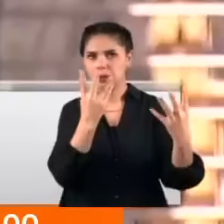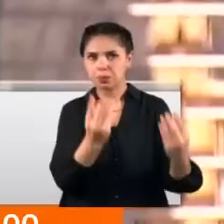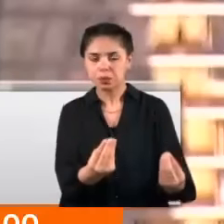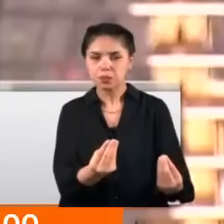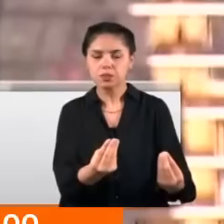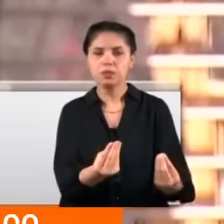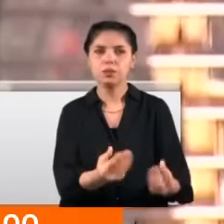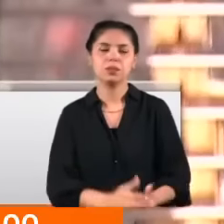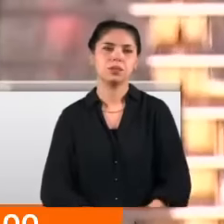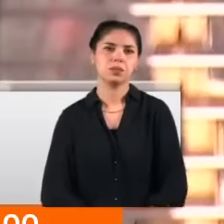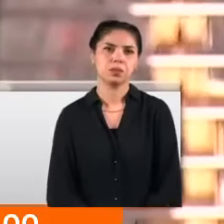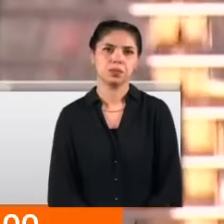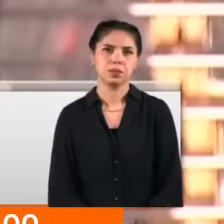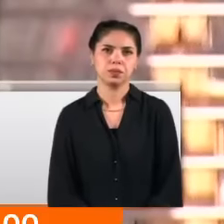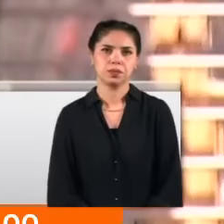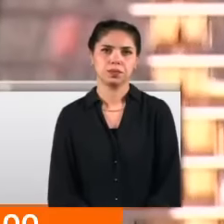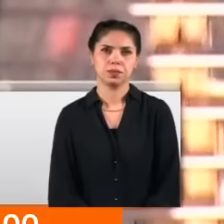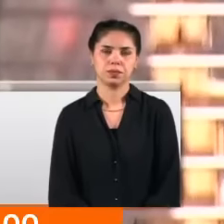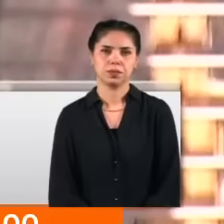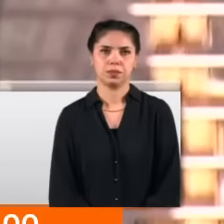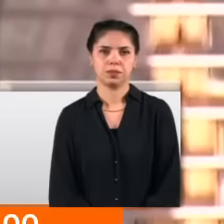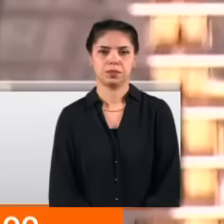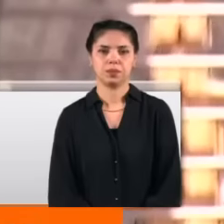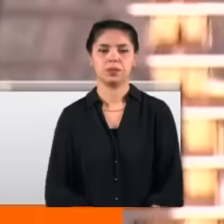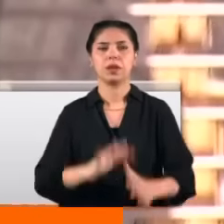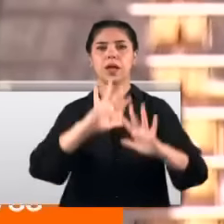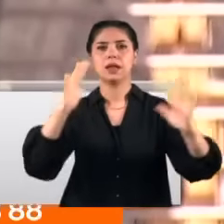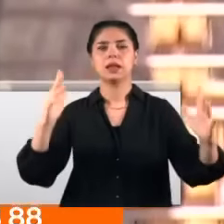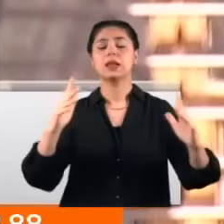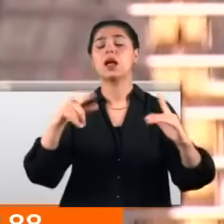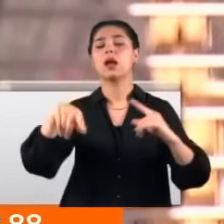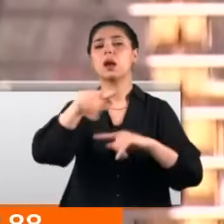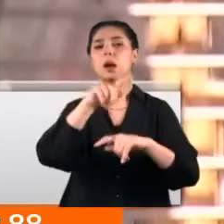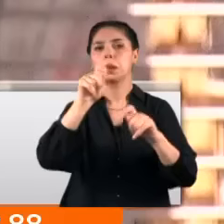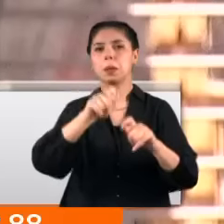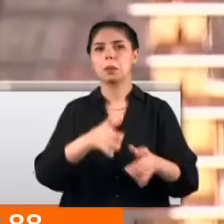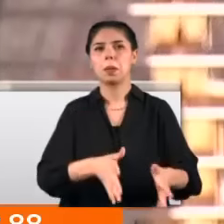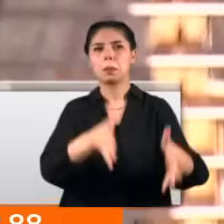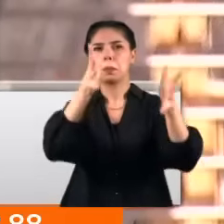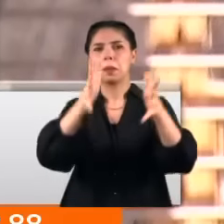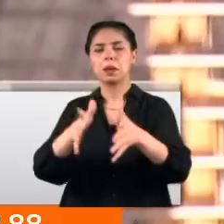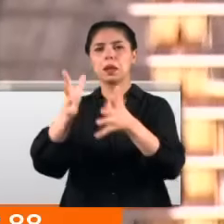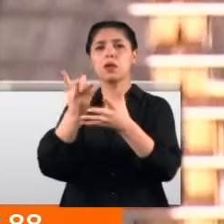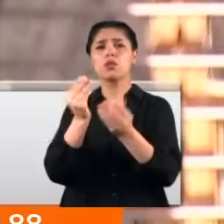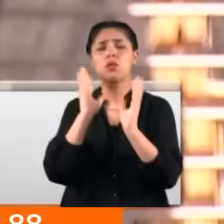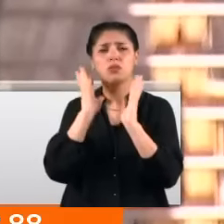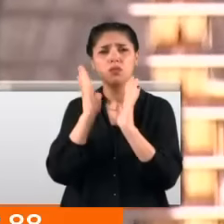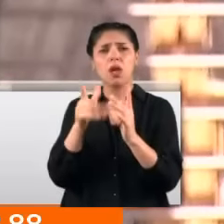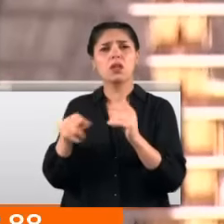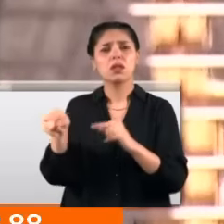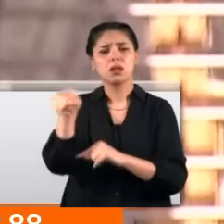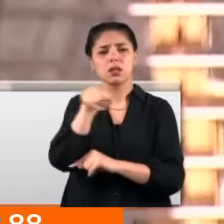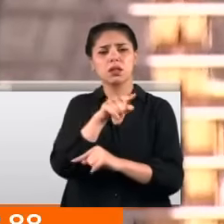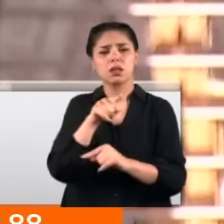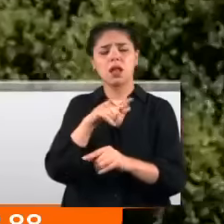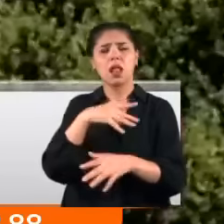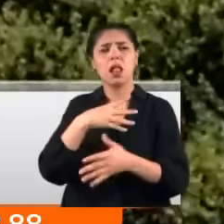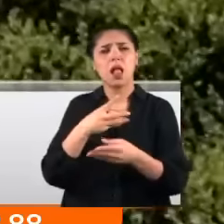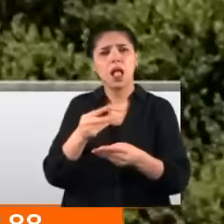Hoyratça kullanıldı. Saray külliyesini oluşturan binaların çoğu adeta talan